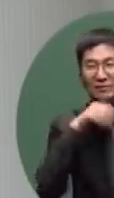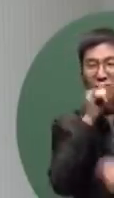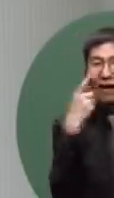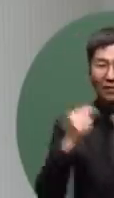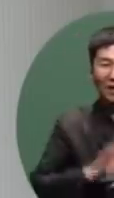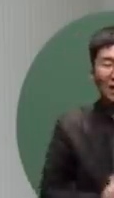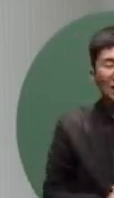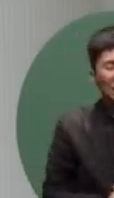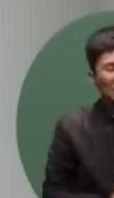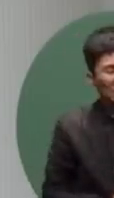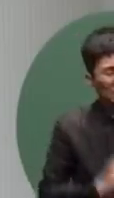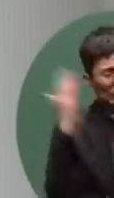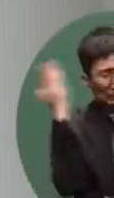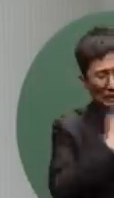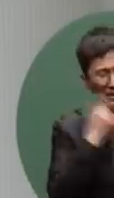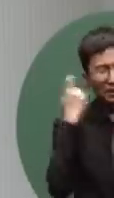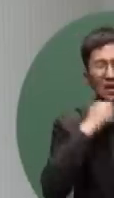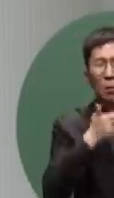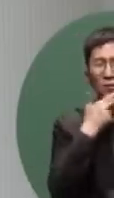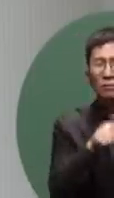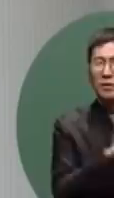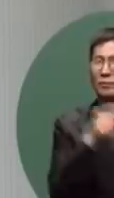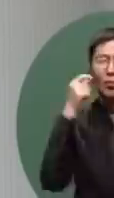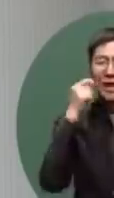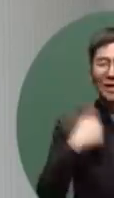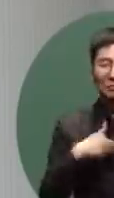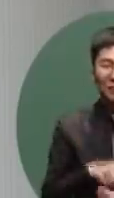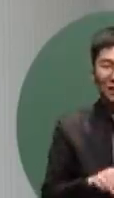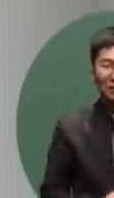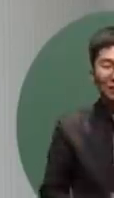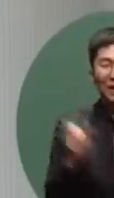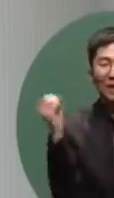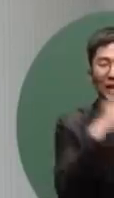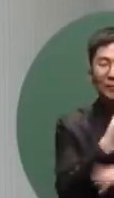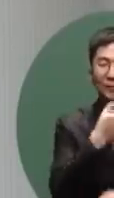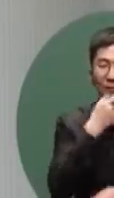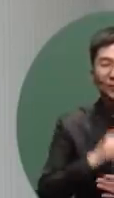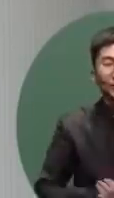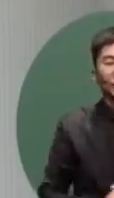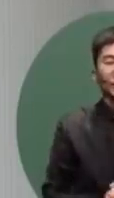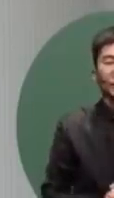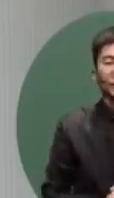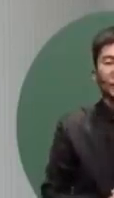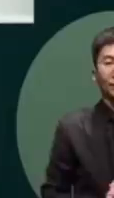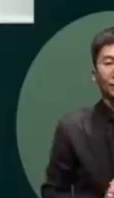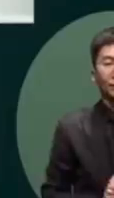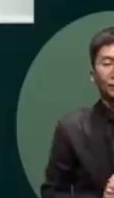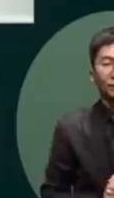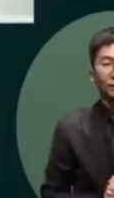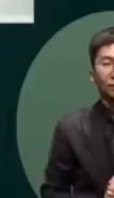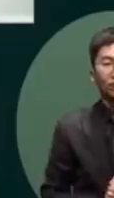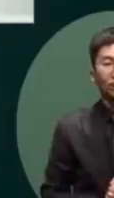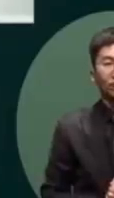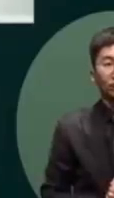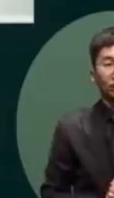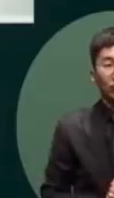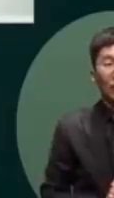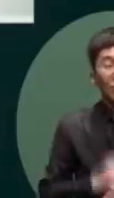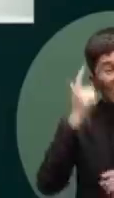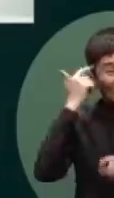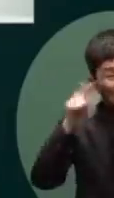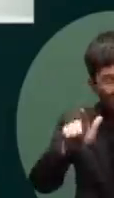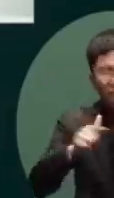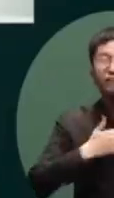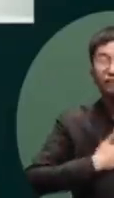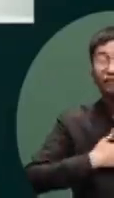그래서 진정성이 의심되기 때문에 거기에 대해서 뭐 제가 따로 답변 네. 드릴 게 없습니다. 알겠습니다. 네. 의견이 없다. 사실은 반대하시는